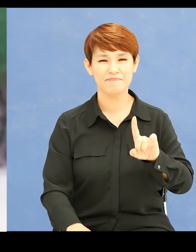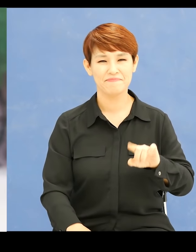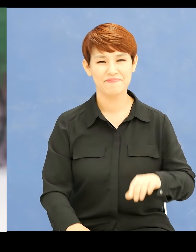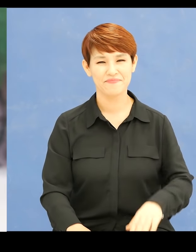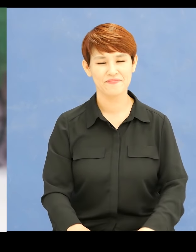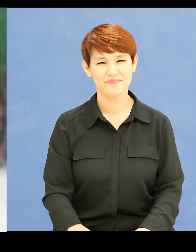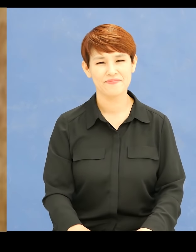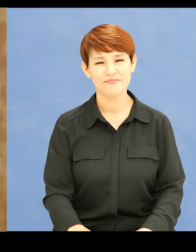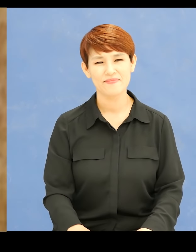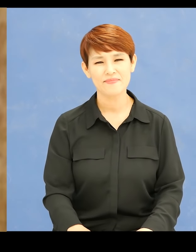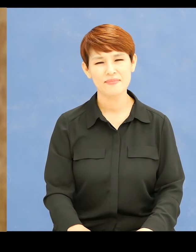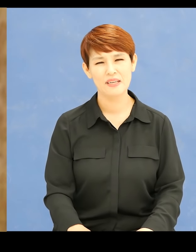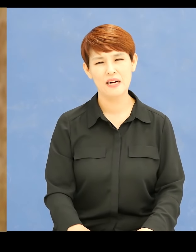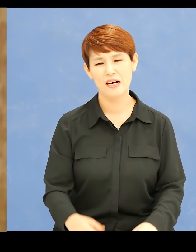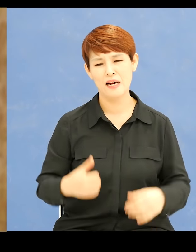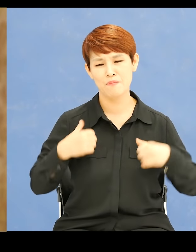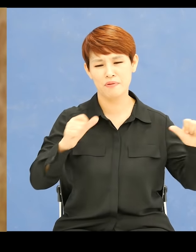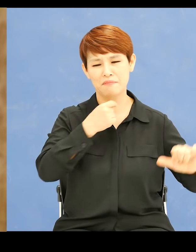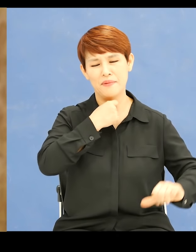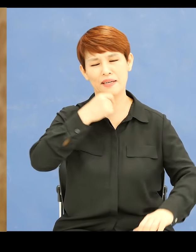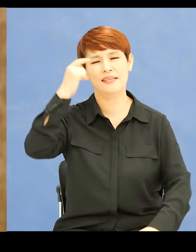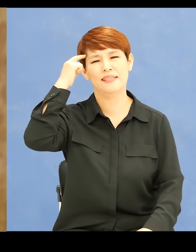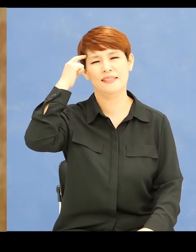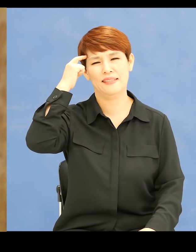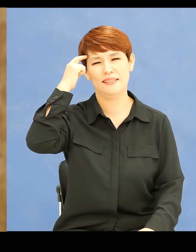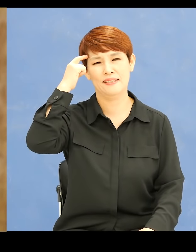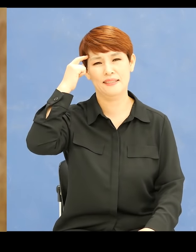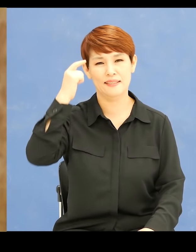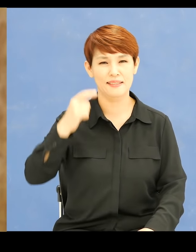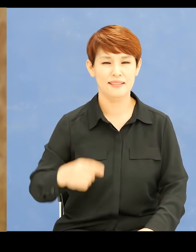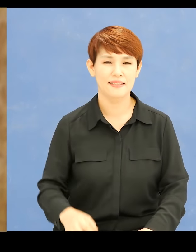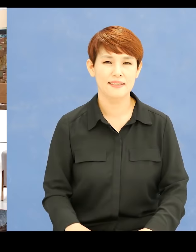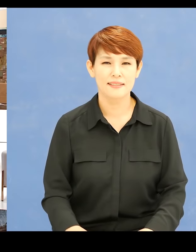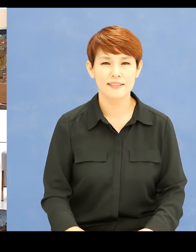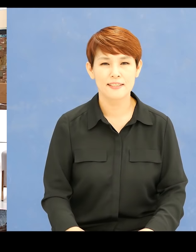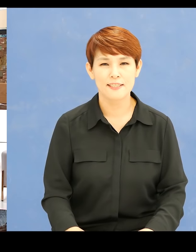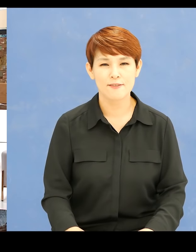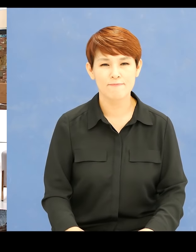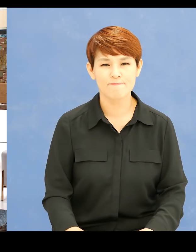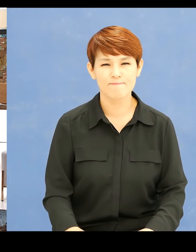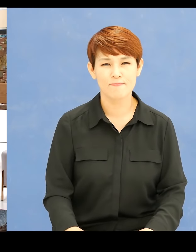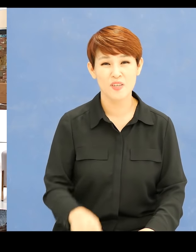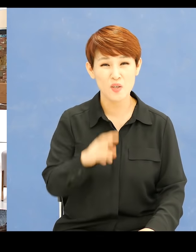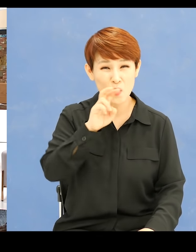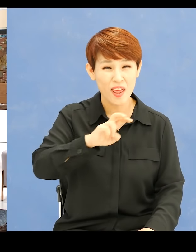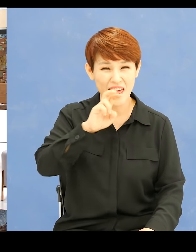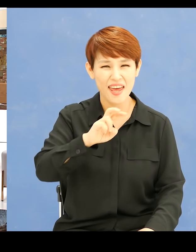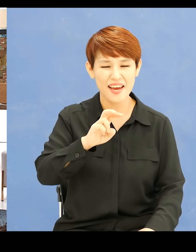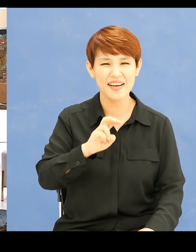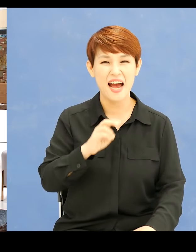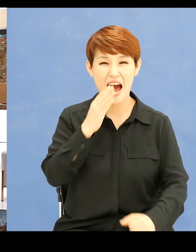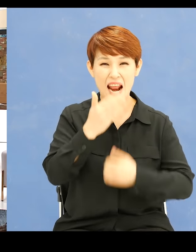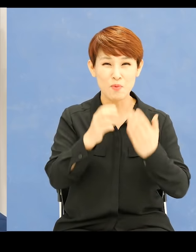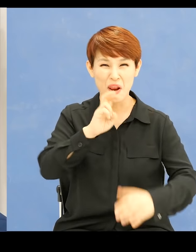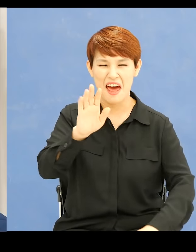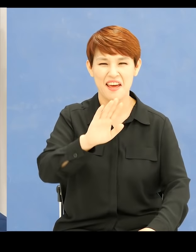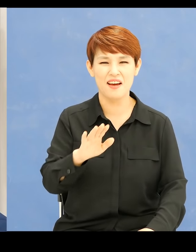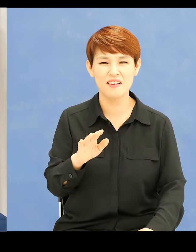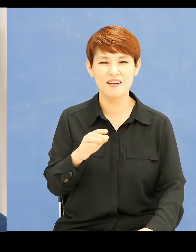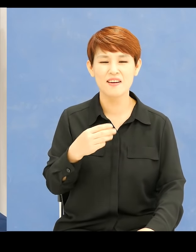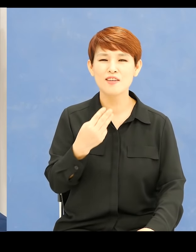그래서 하다 보니까 떠나고 싶은 마음이 많았어요. 처음에 1년 동안. 그래서 뭐 노래도 이제 찬송가보다는